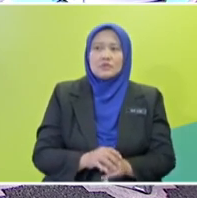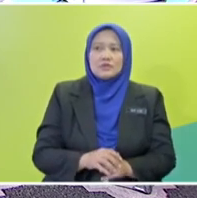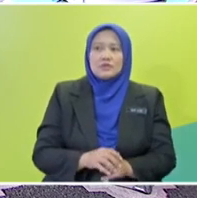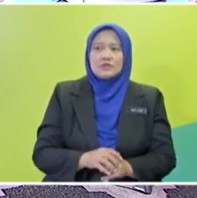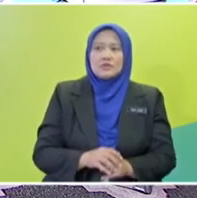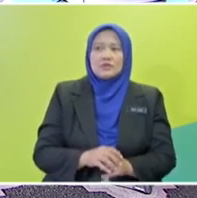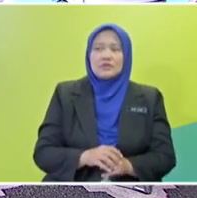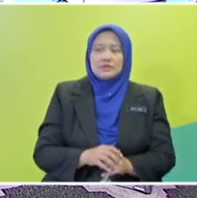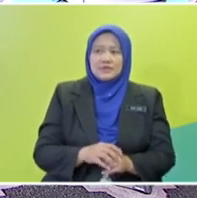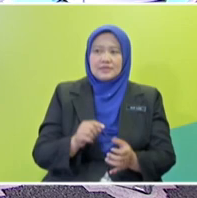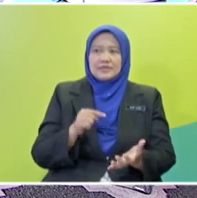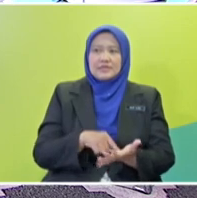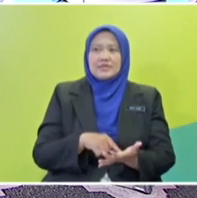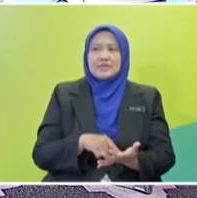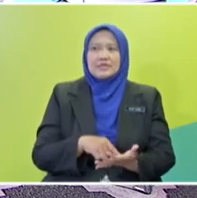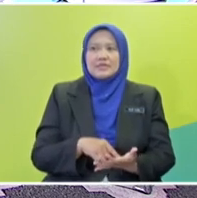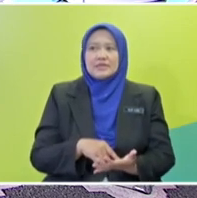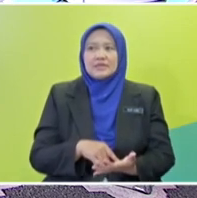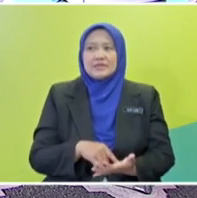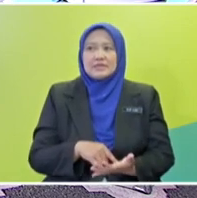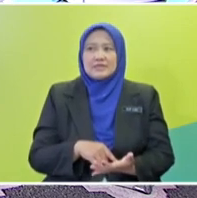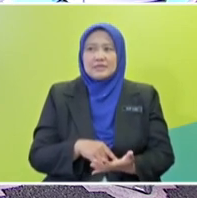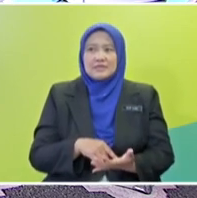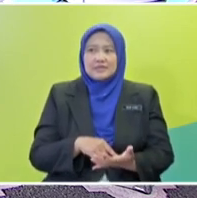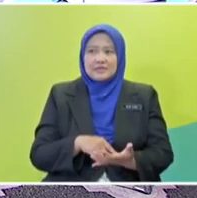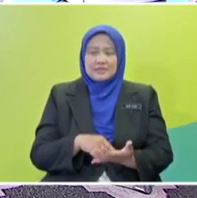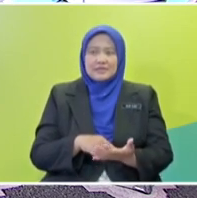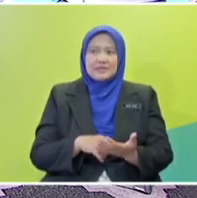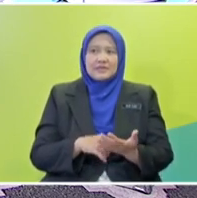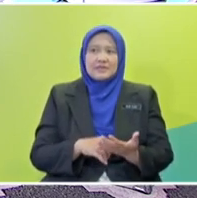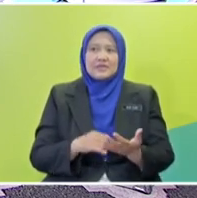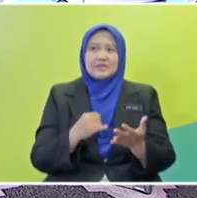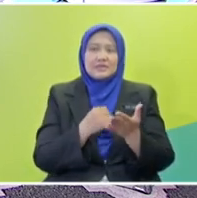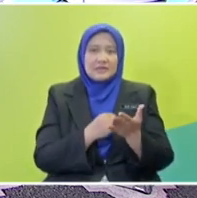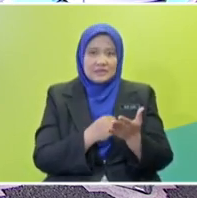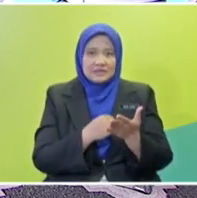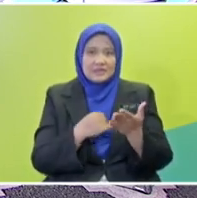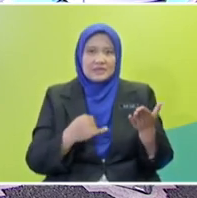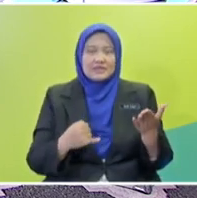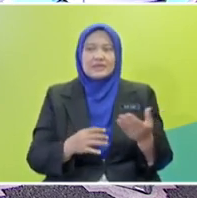Hai ini dia Cikgu Saya punya lakaran pilihan